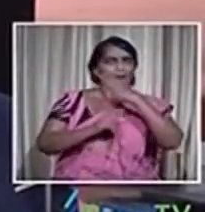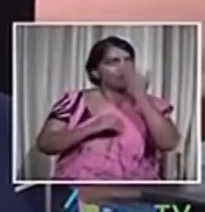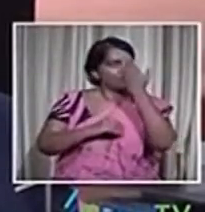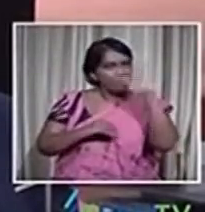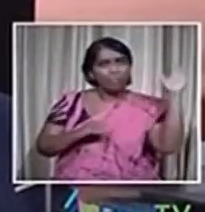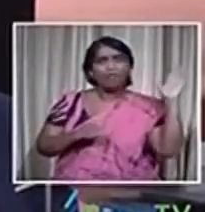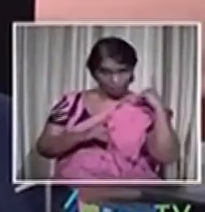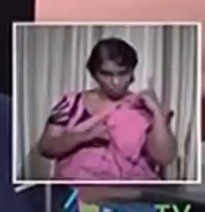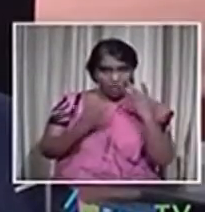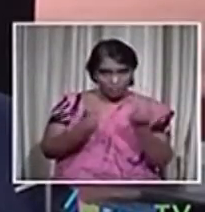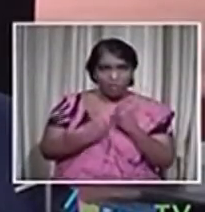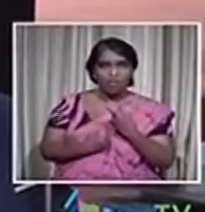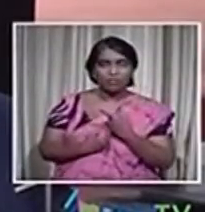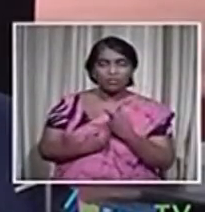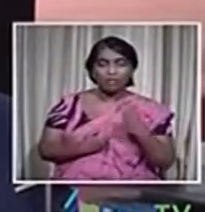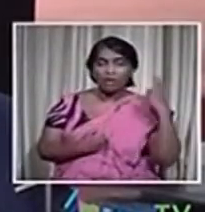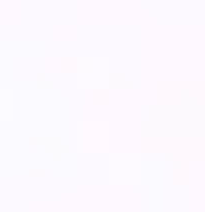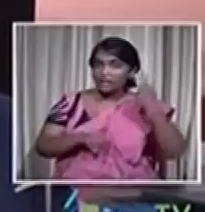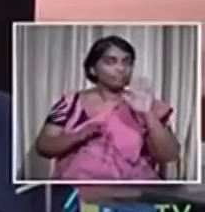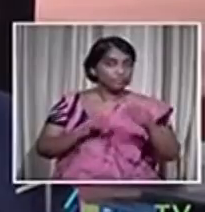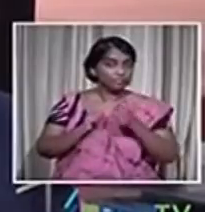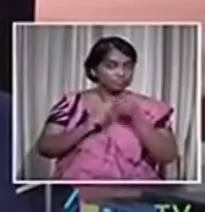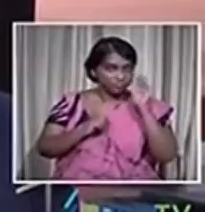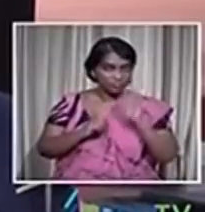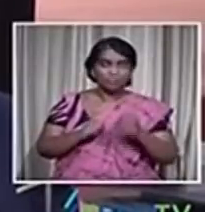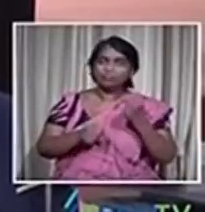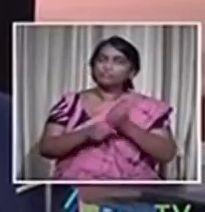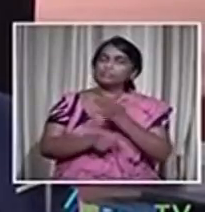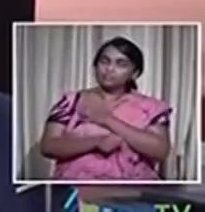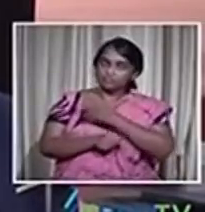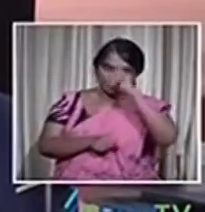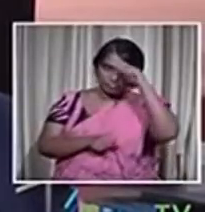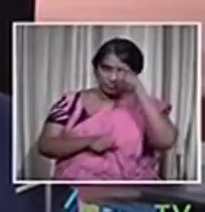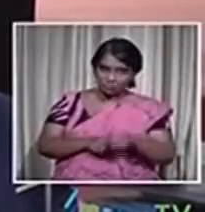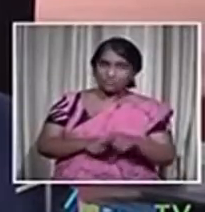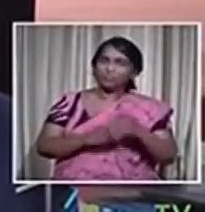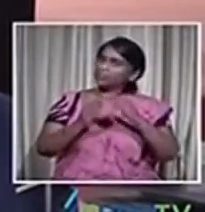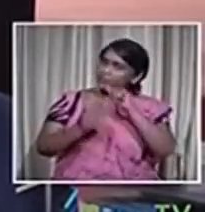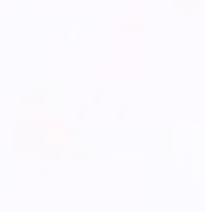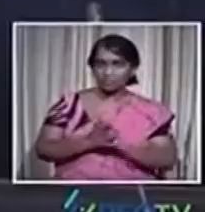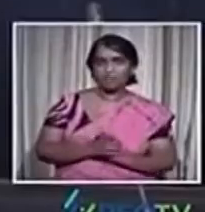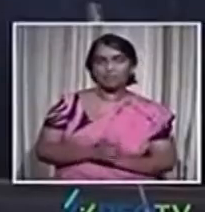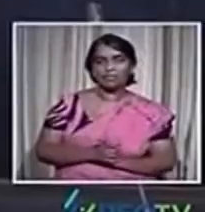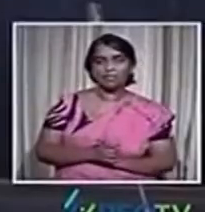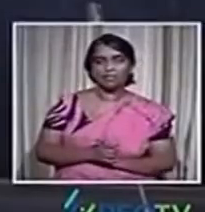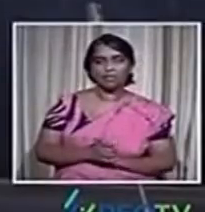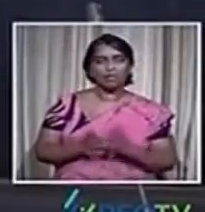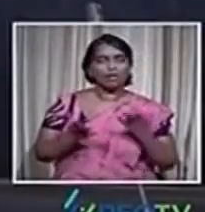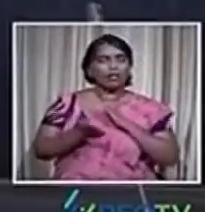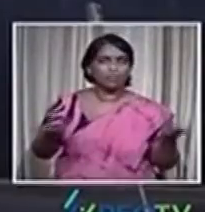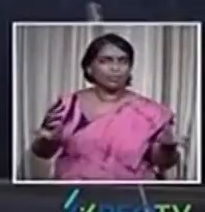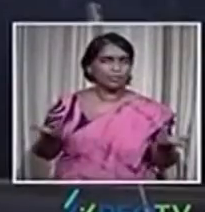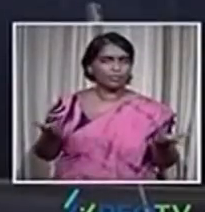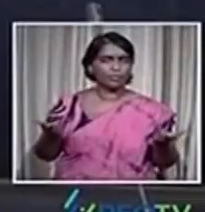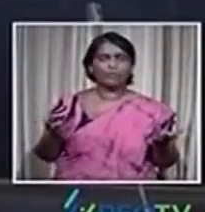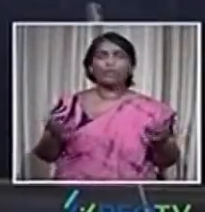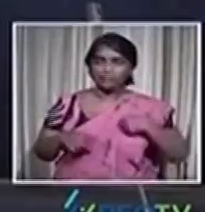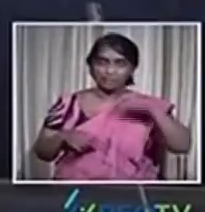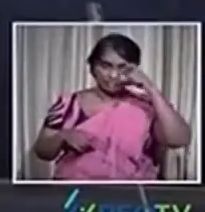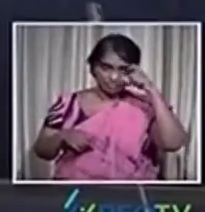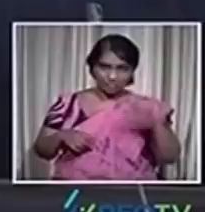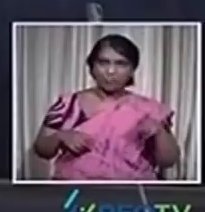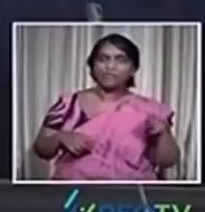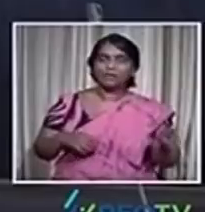to resign immediately if the country is to have a future. ගෝඨාභය රාජපක්ෂ මහත්තයා වහාම ඉල්ලා අස්වෙන්න ඕනේ. මොකද සාමකාමී අරගලය. දැන් අපි